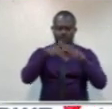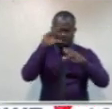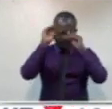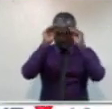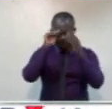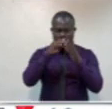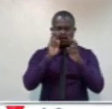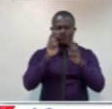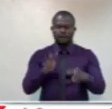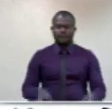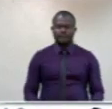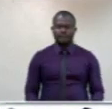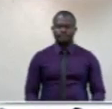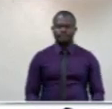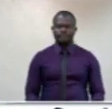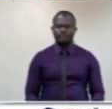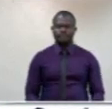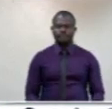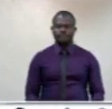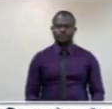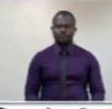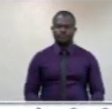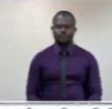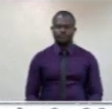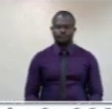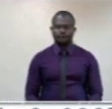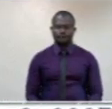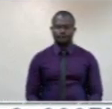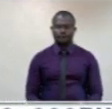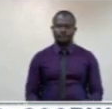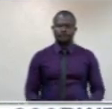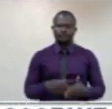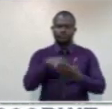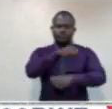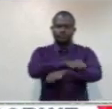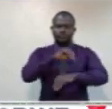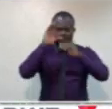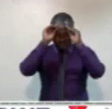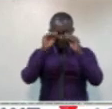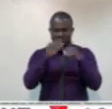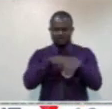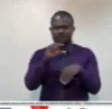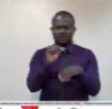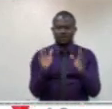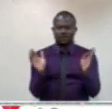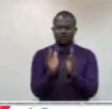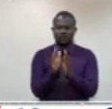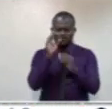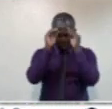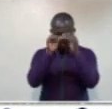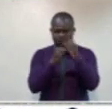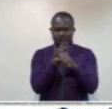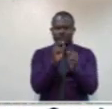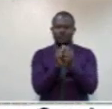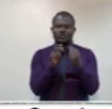amasomo Fisto Felix Yabineza arakomeza Abanyeshuri bemerewe kwiga amasomo y'igihe gito cyangwa short course mu mwaka wa